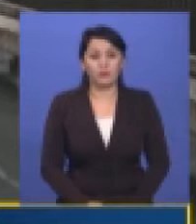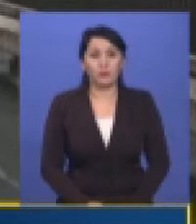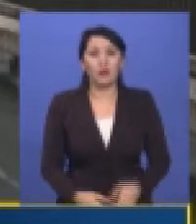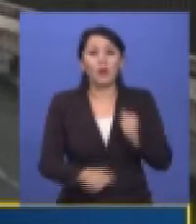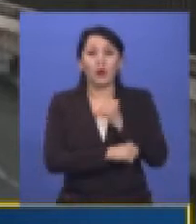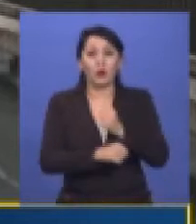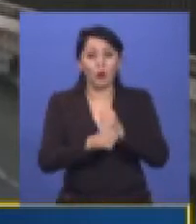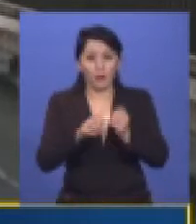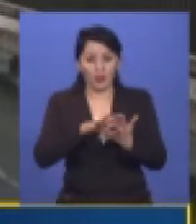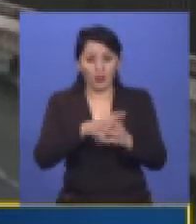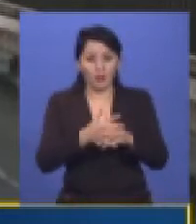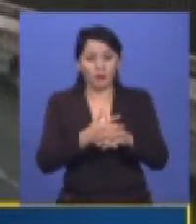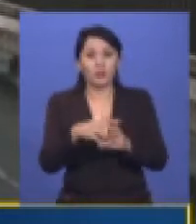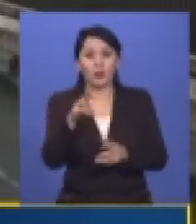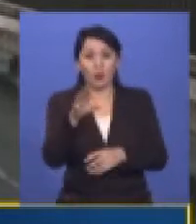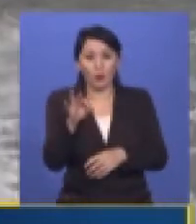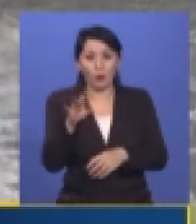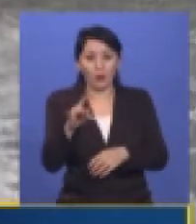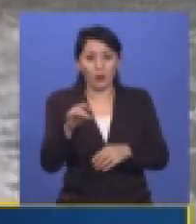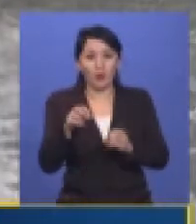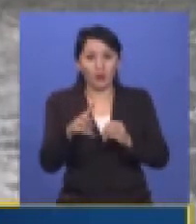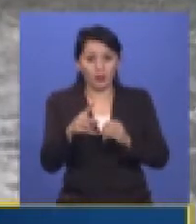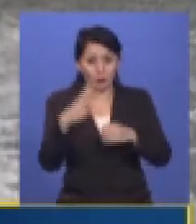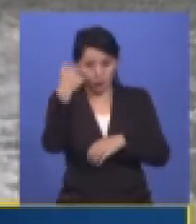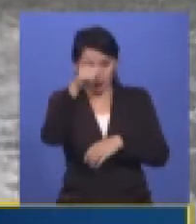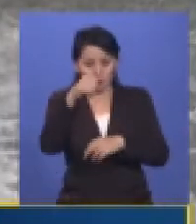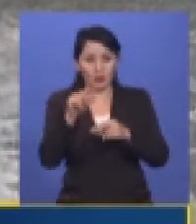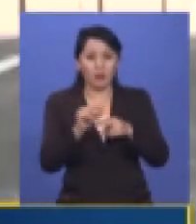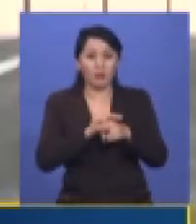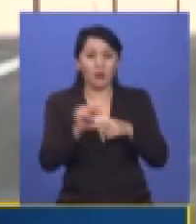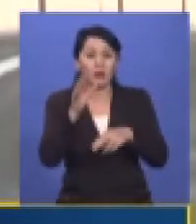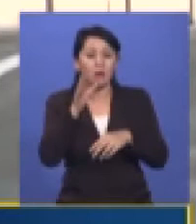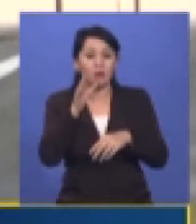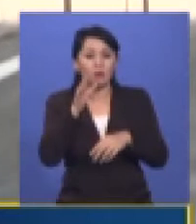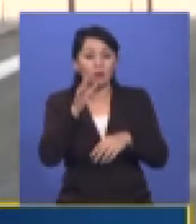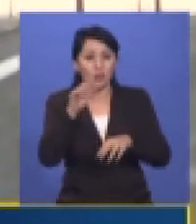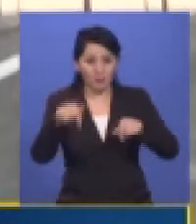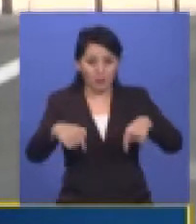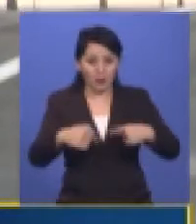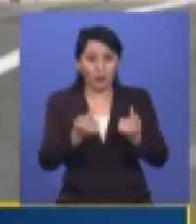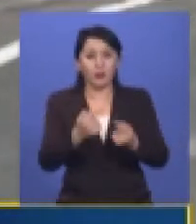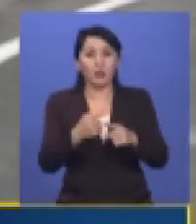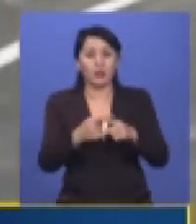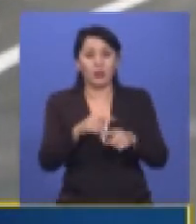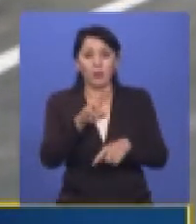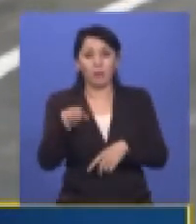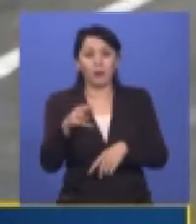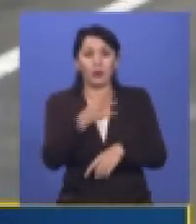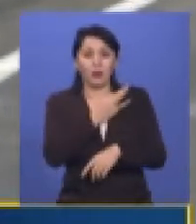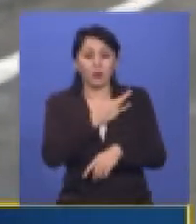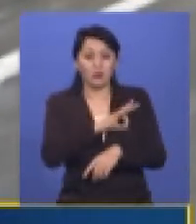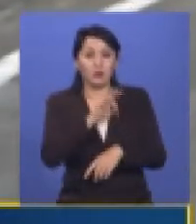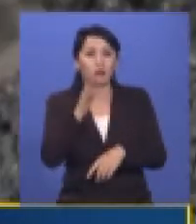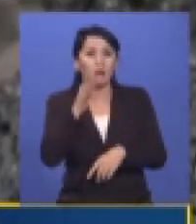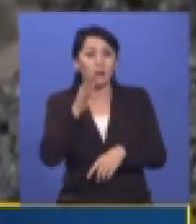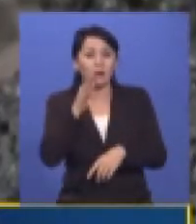Жұмысшы кентіндегі көпір 2014 жылы күрделі жөндеуден өткен. Ол кезде жаңғырту жұмыстарына 500 миллион теңге жұмсалған. Уақыт